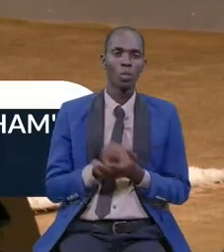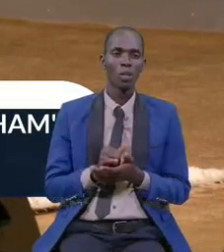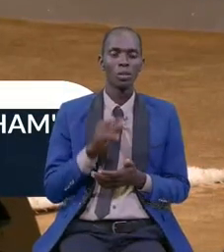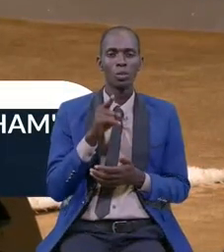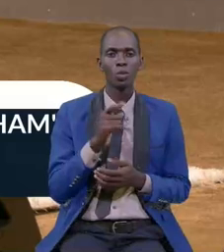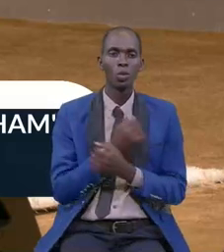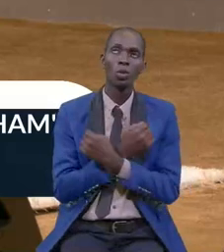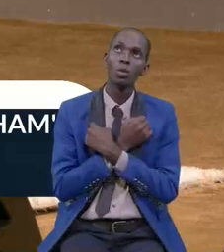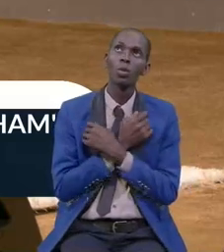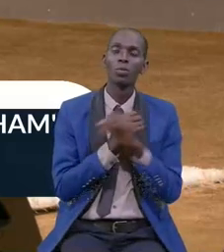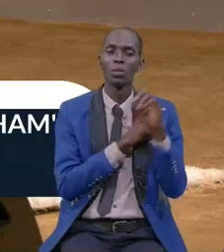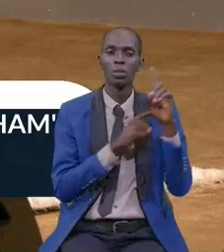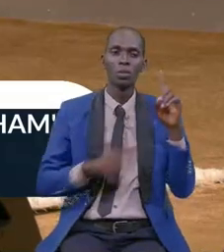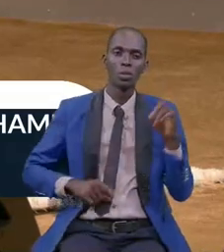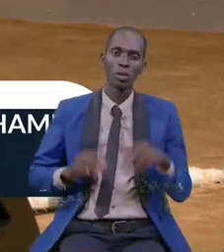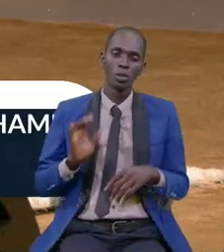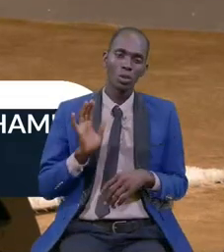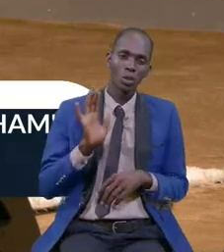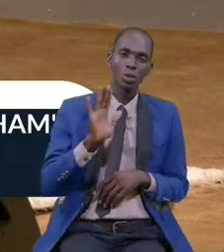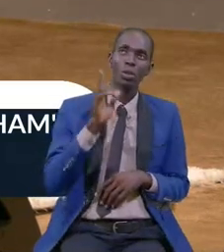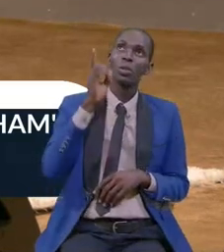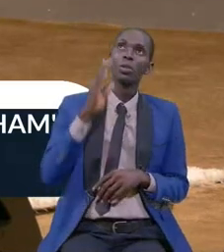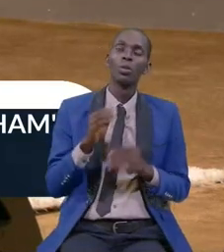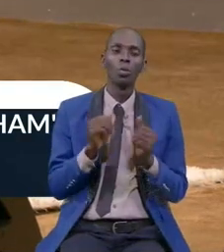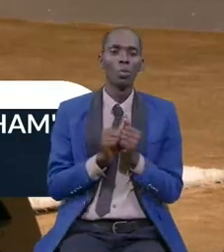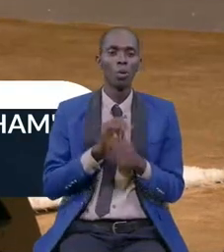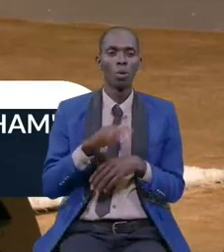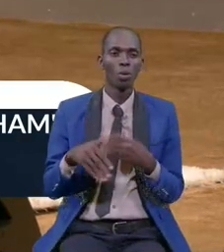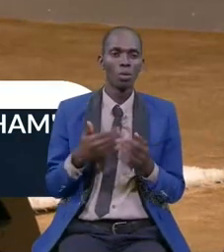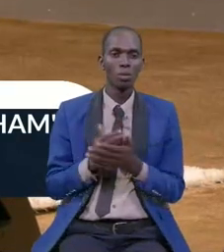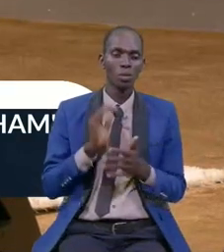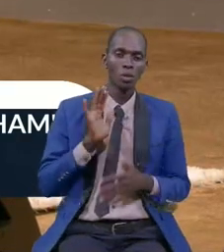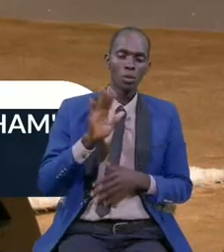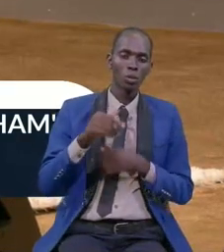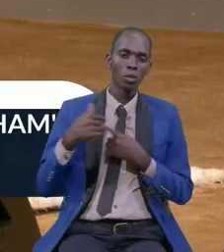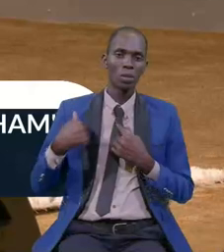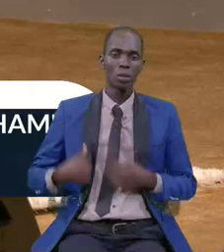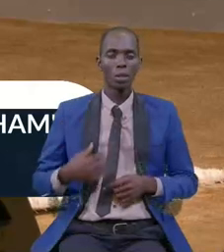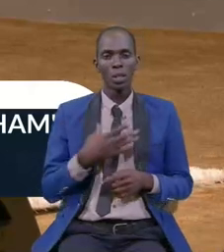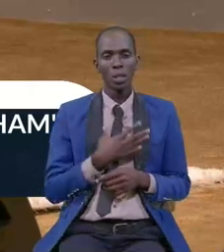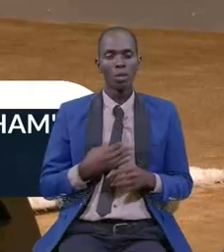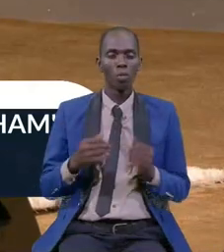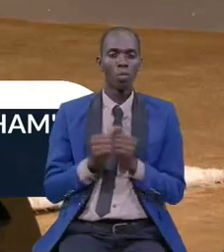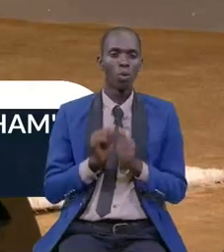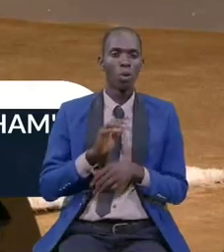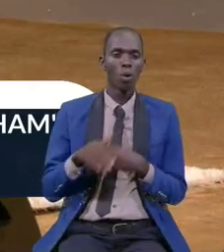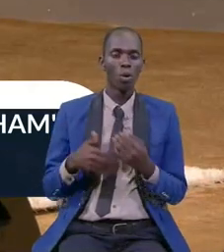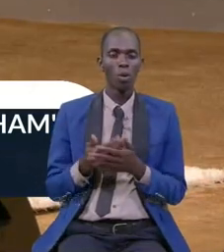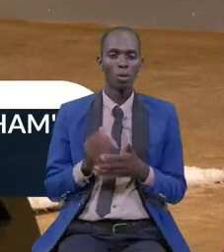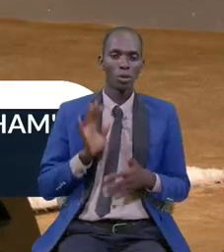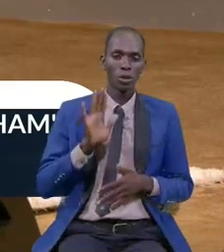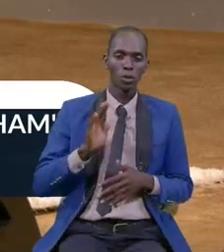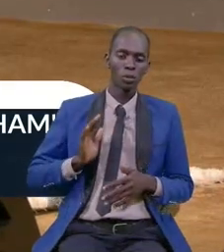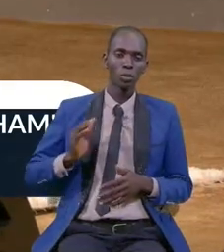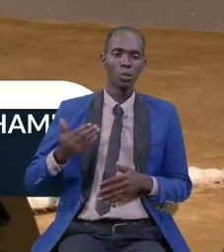l'Éternel ton Dieu de tout ton cœur et de toute ton âme afin